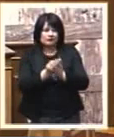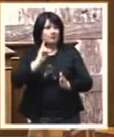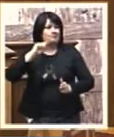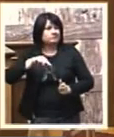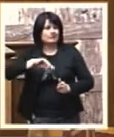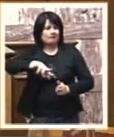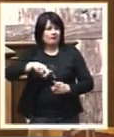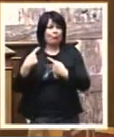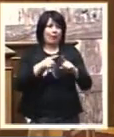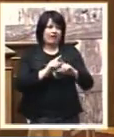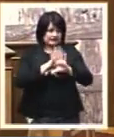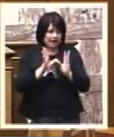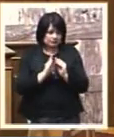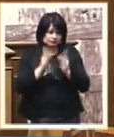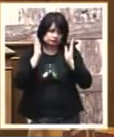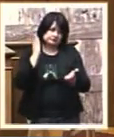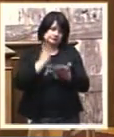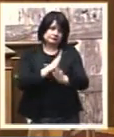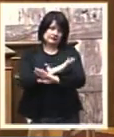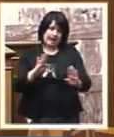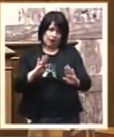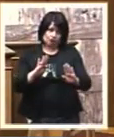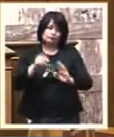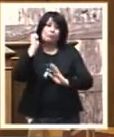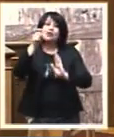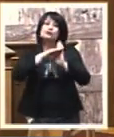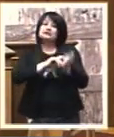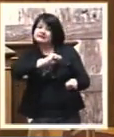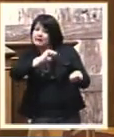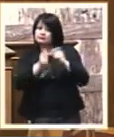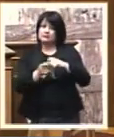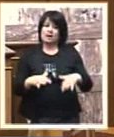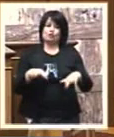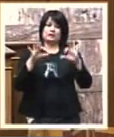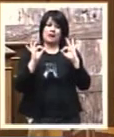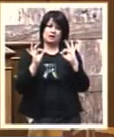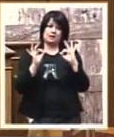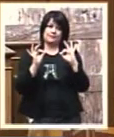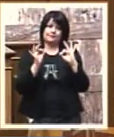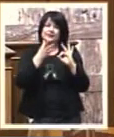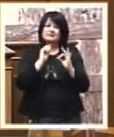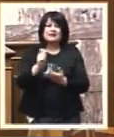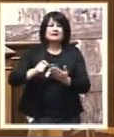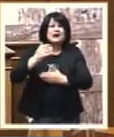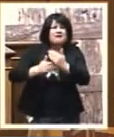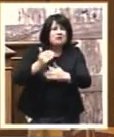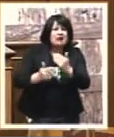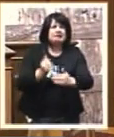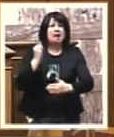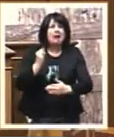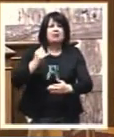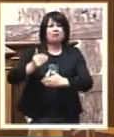και την φοροδιαφυγή. Από τη ριζική αλλαγή του πολιτικού συστήματος ως το σπάσιμο της γραφειοκρατικής δομής του